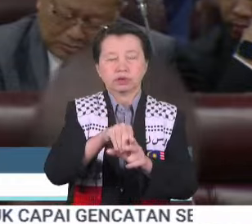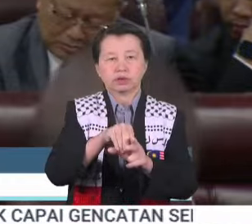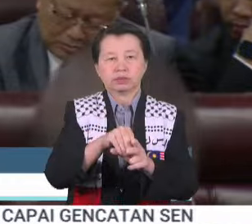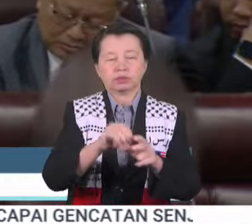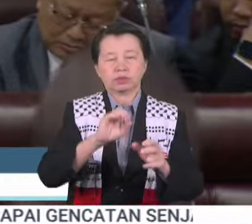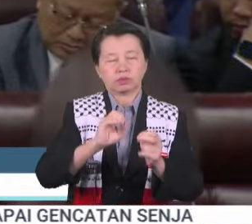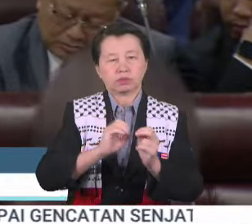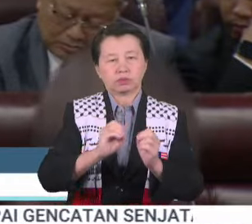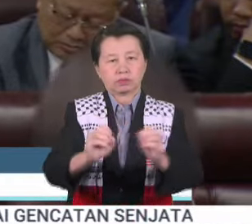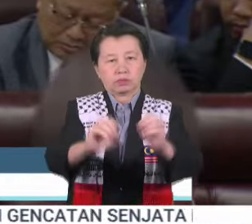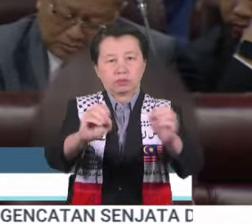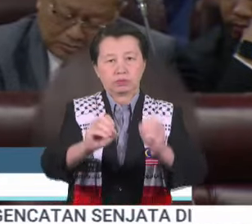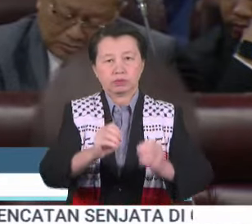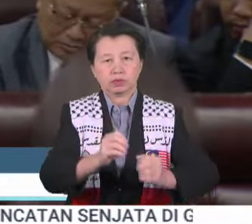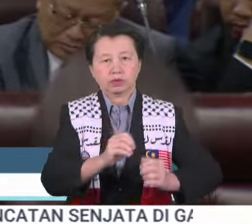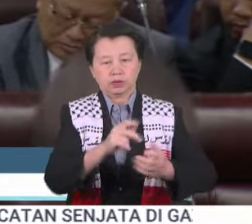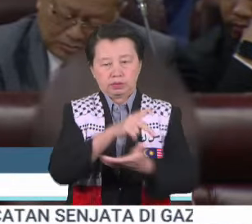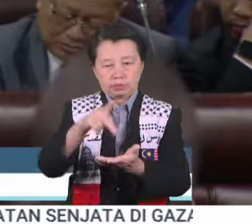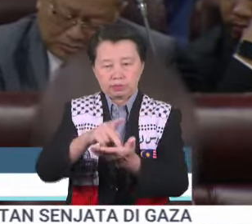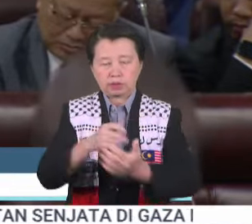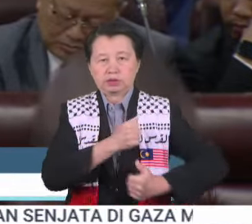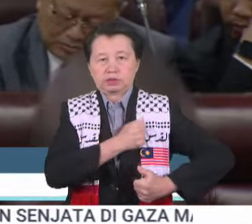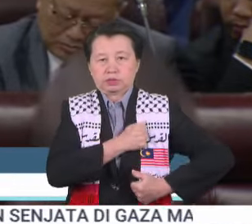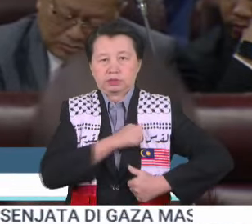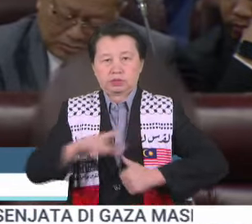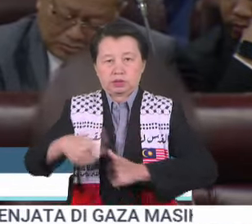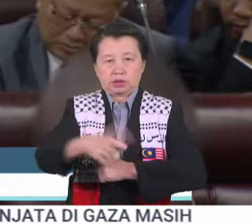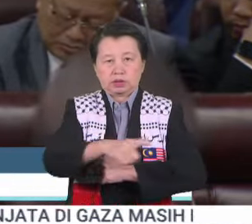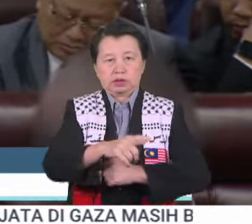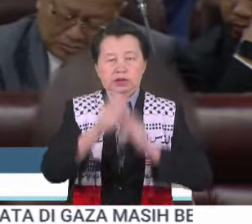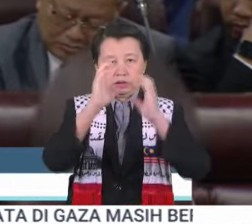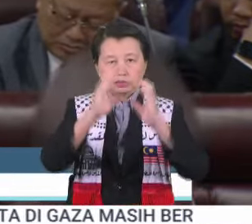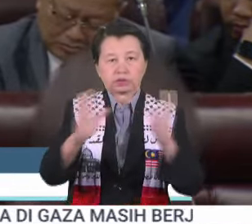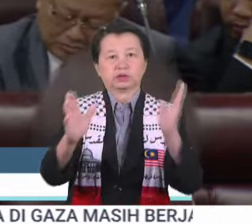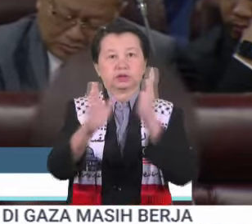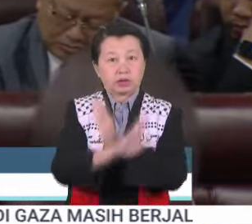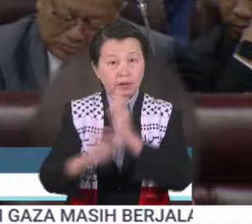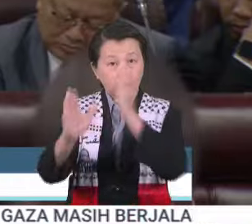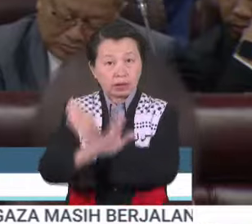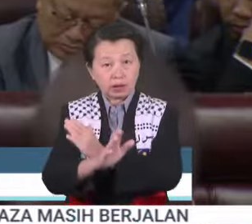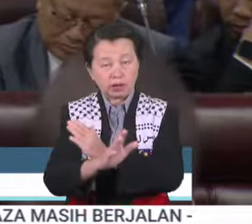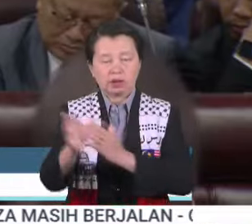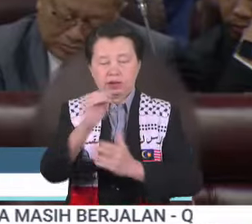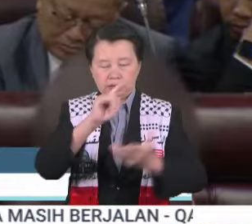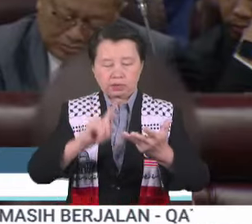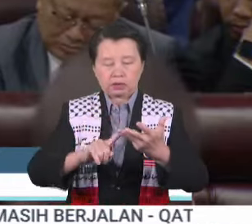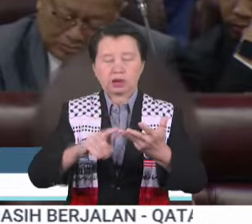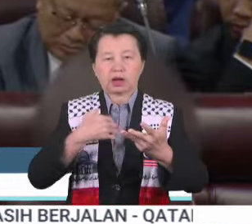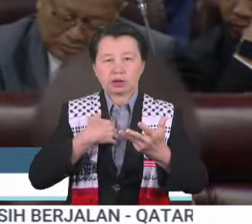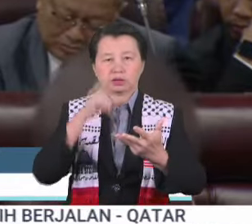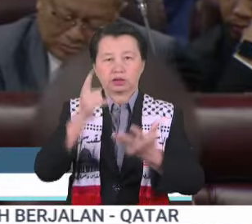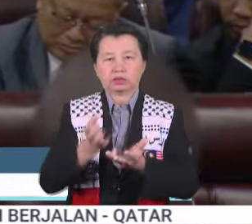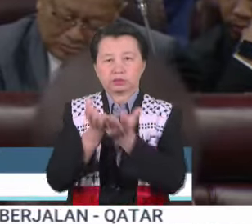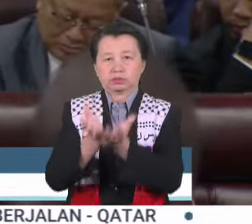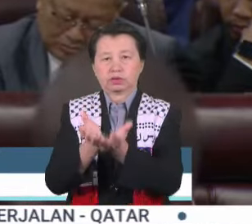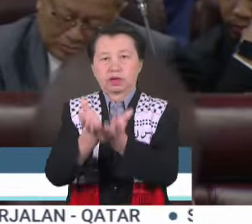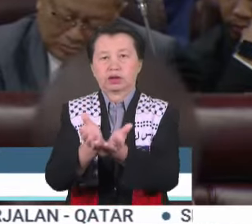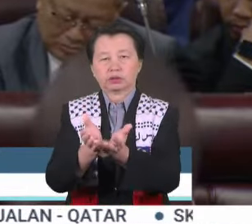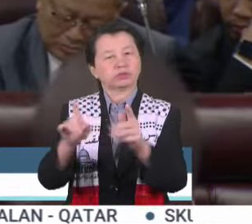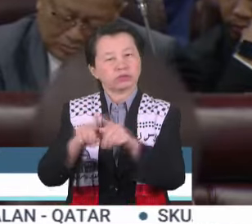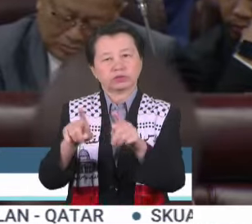pengoperasian Pengkalan tentera laut secara silih berganti kita ada sebuah kapal ailari SH